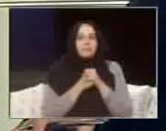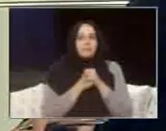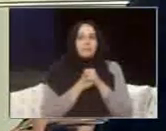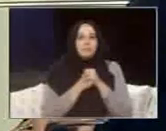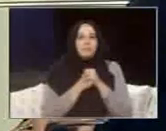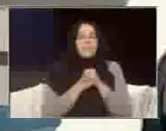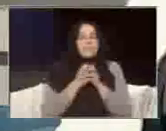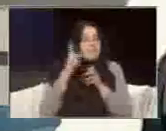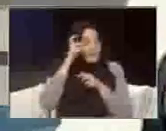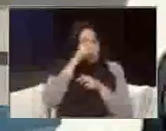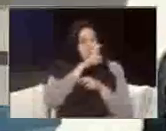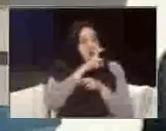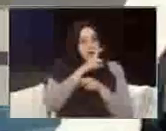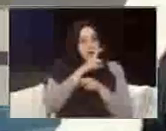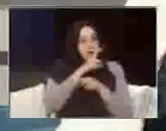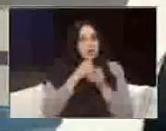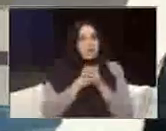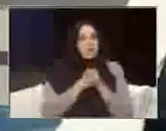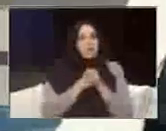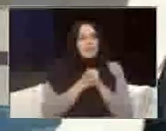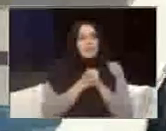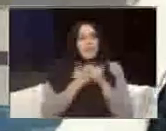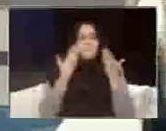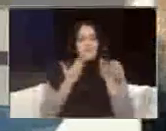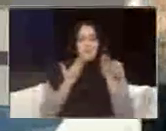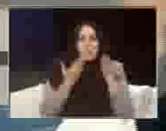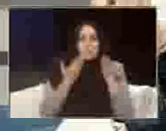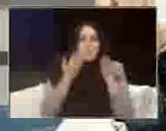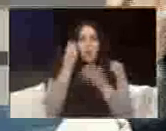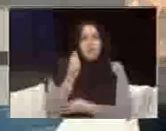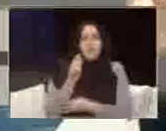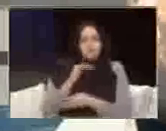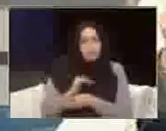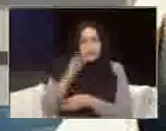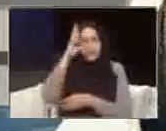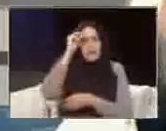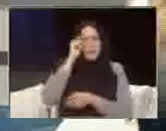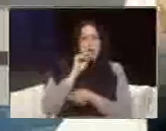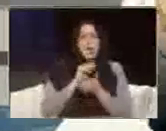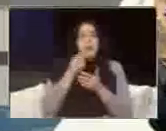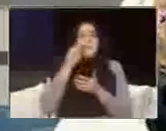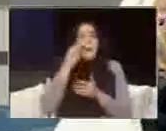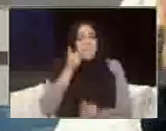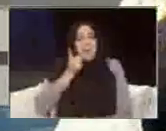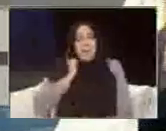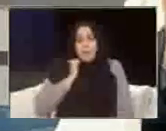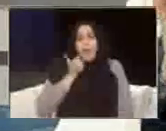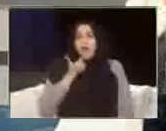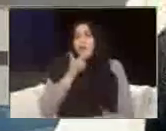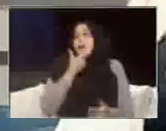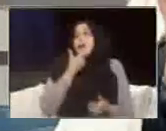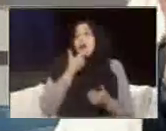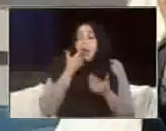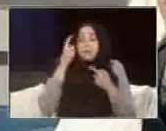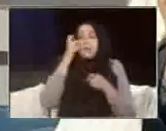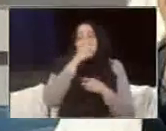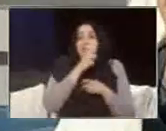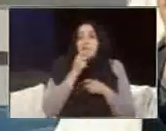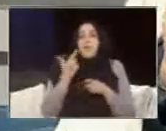يحلم. صعب جدا. لذلك في المرحلة هذه كي يكون الأب والأم ويا ربي يسلكوا بخير، يا ربي يسلكوا